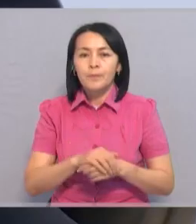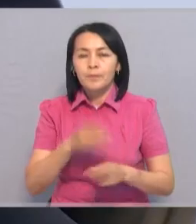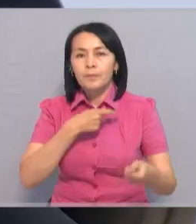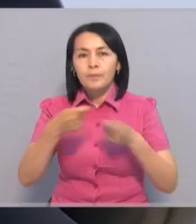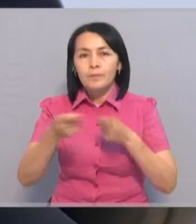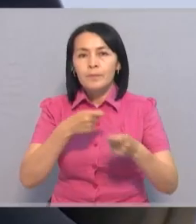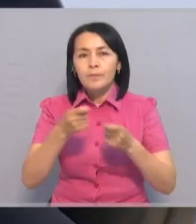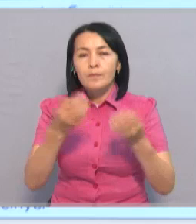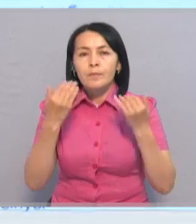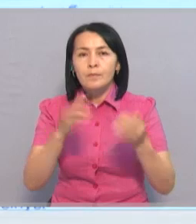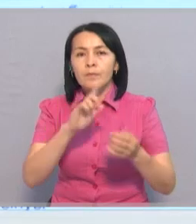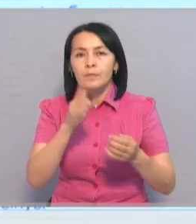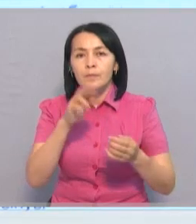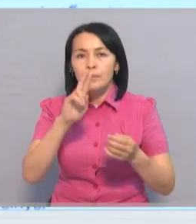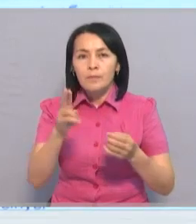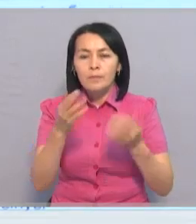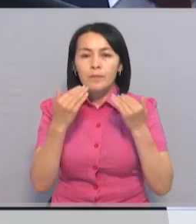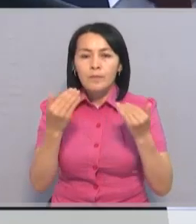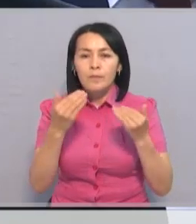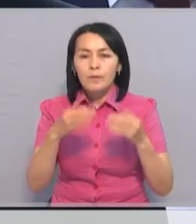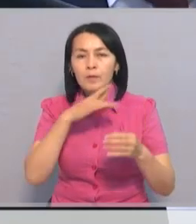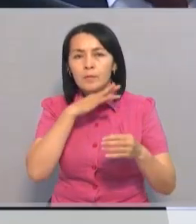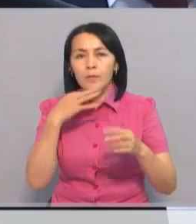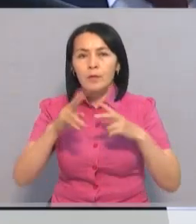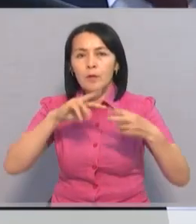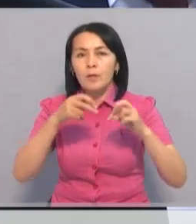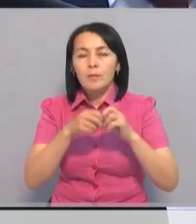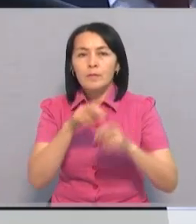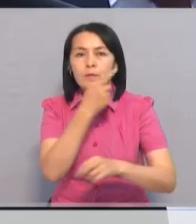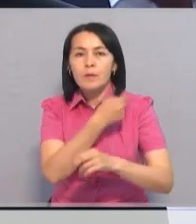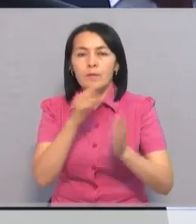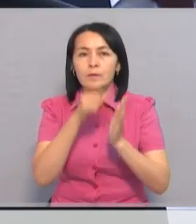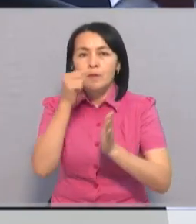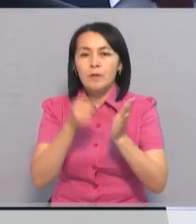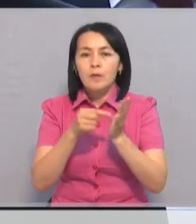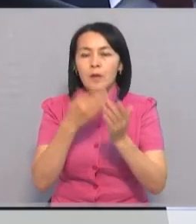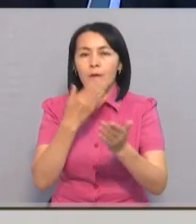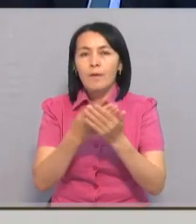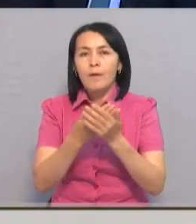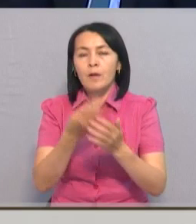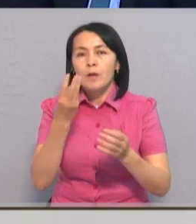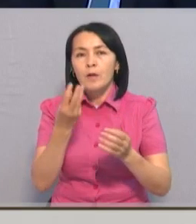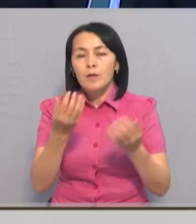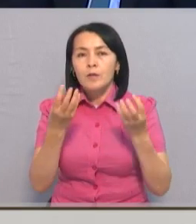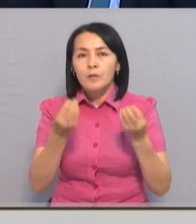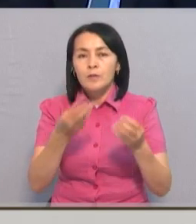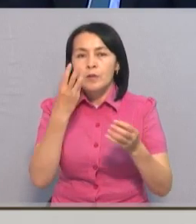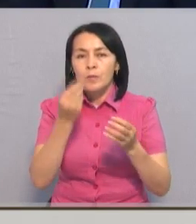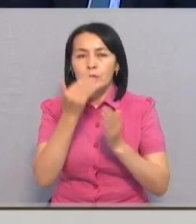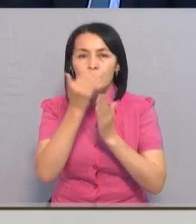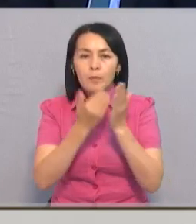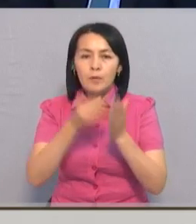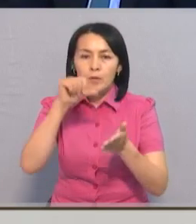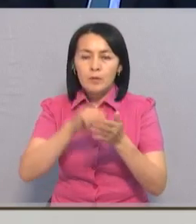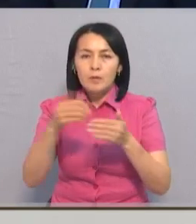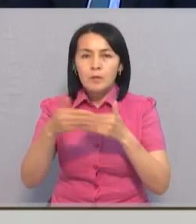Руководитель управления Гани Курманбай, озвучивший накопленные в области ветеринарии вопросы, предложил включить их в бюджетную программу